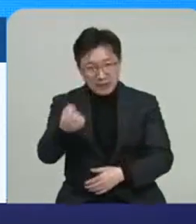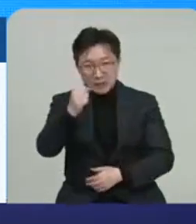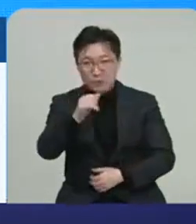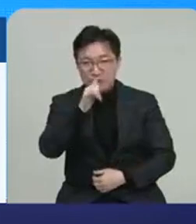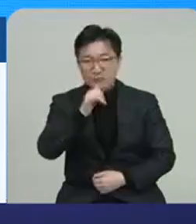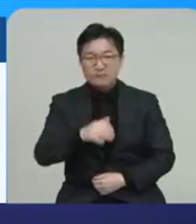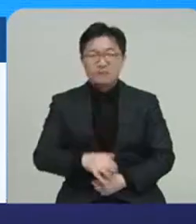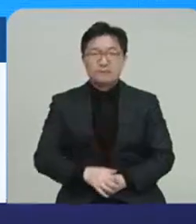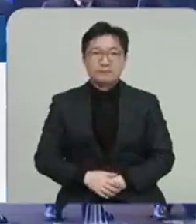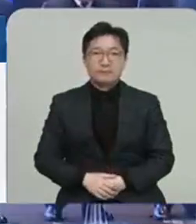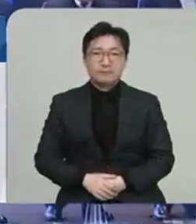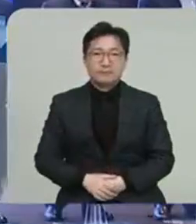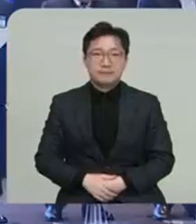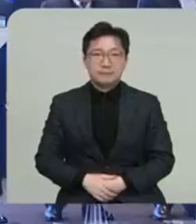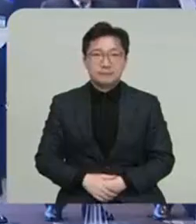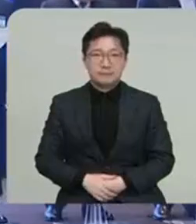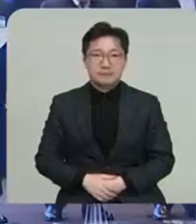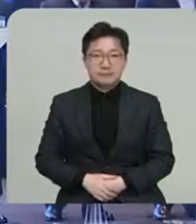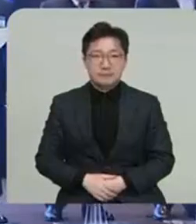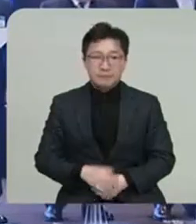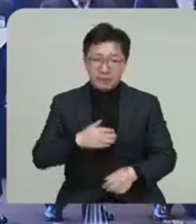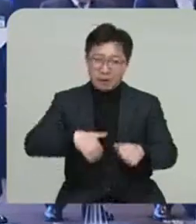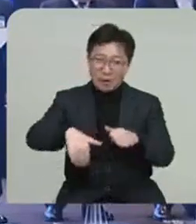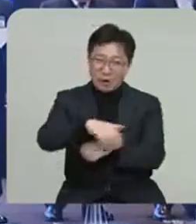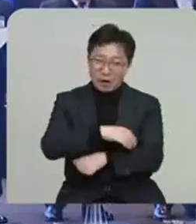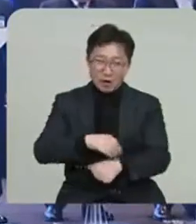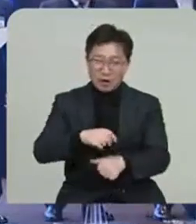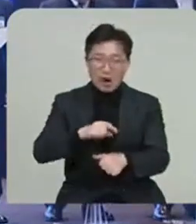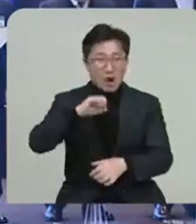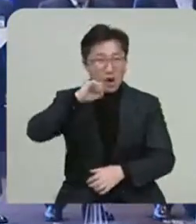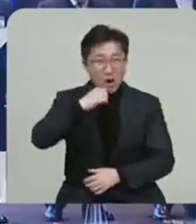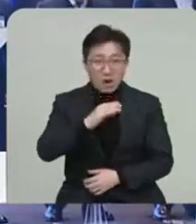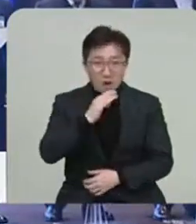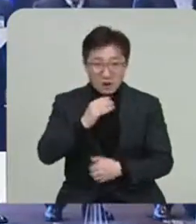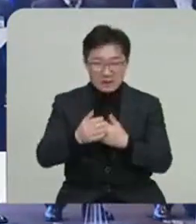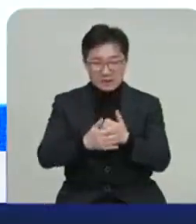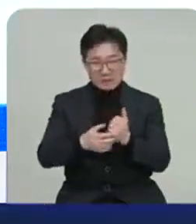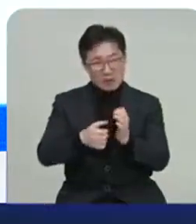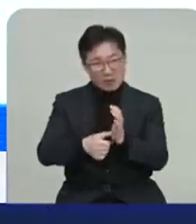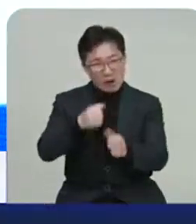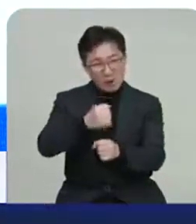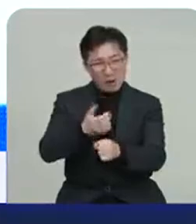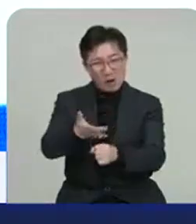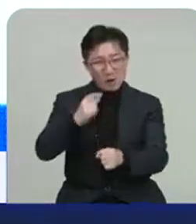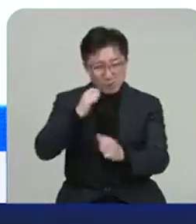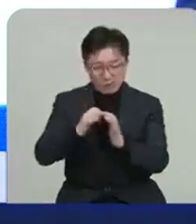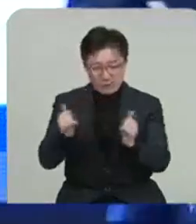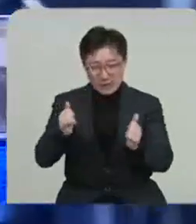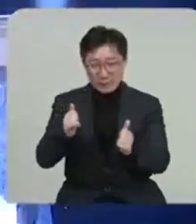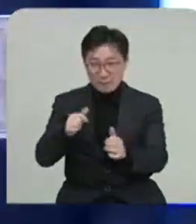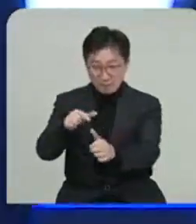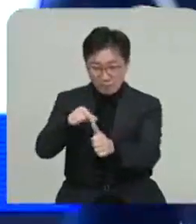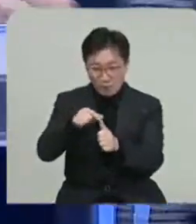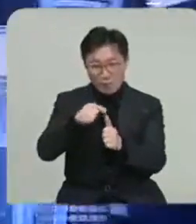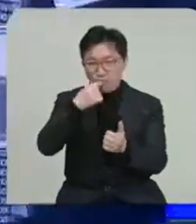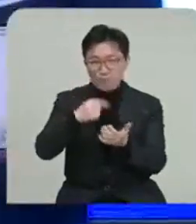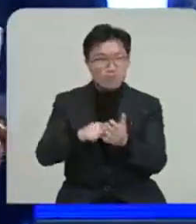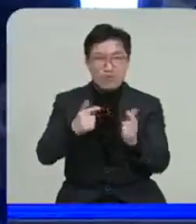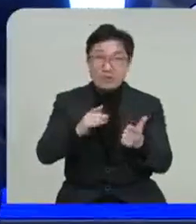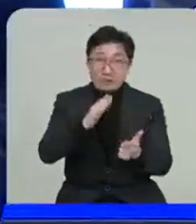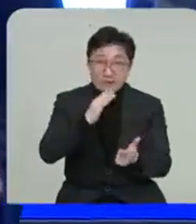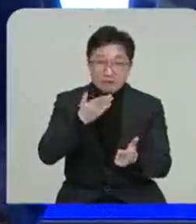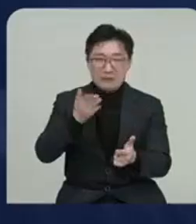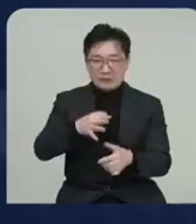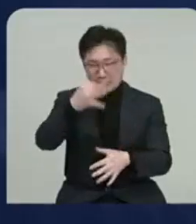고민을 계속하고 있었습니다. 열악한 작업 환경 탓에 낮은 생산성과 인력난을 겪고 있는 중소기업들이 스마트